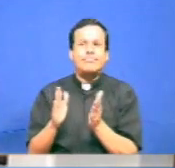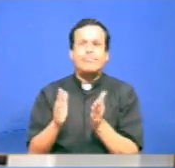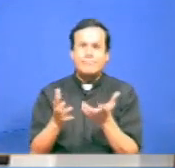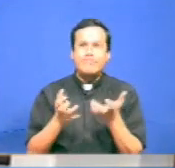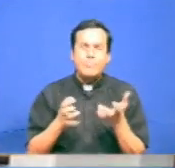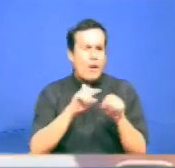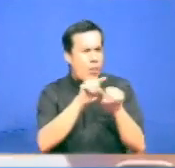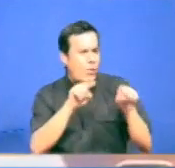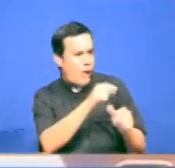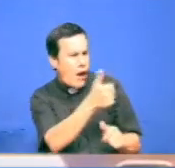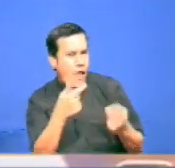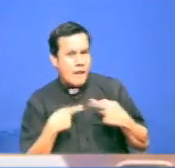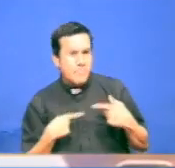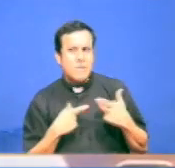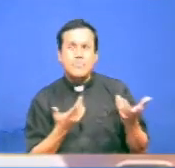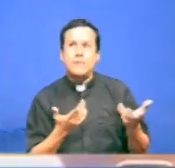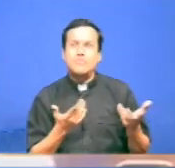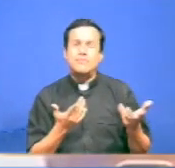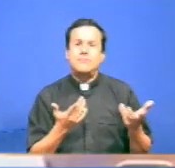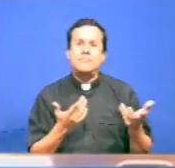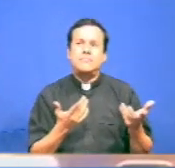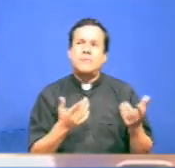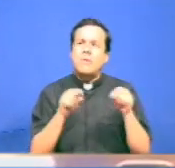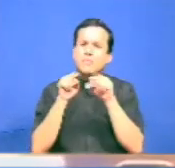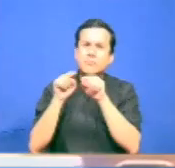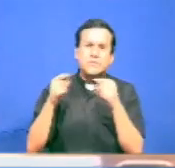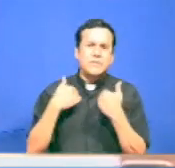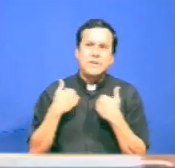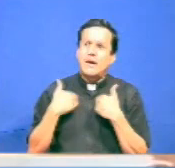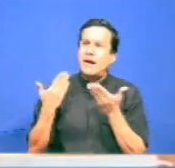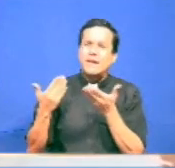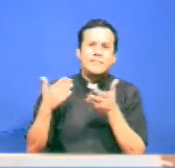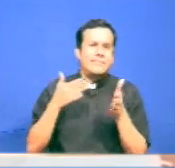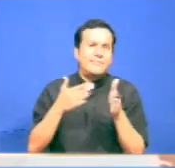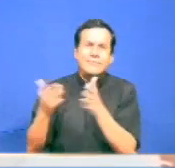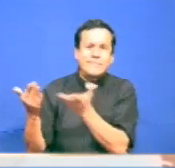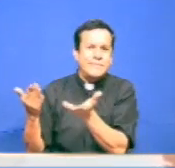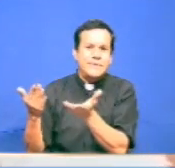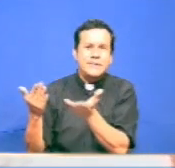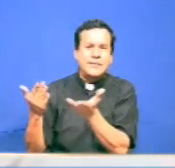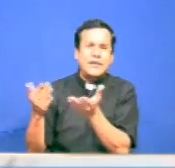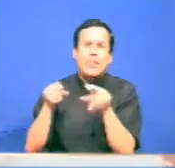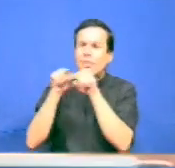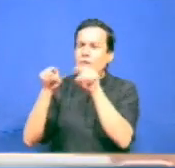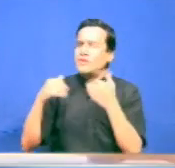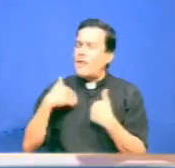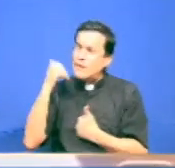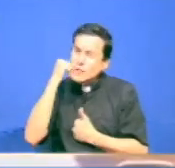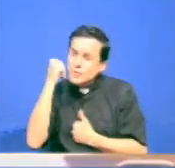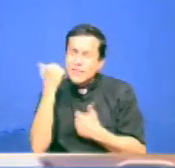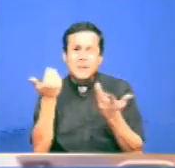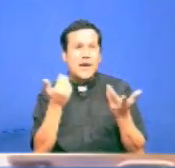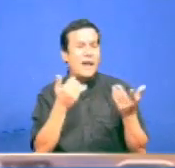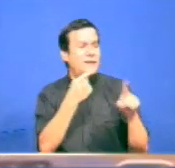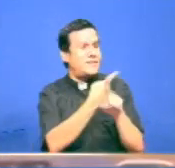wengine. Wewe unayenitazama ukiwa katika njia, unayenitazama ukiwa katika hospitali, tukiangalia